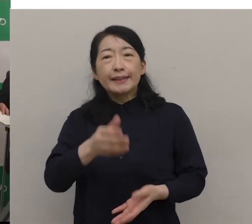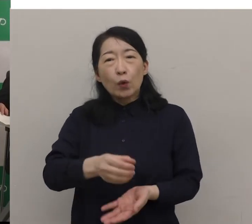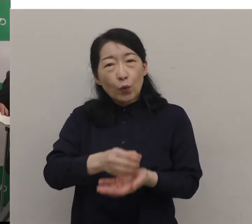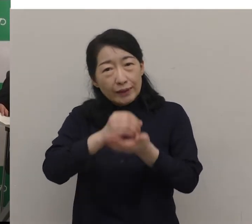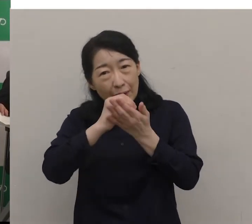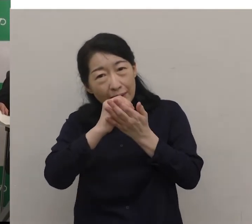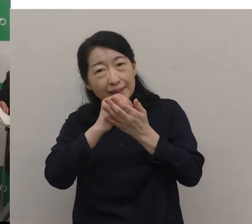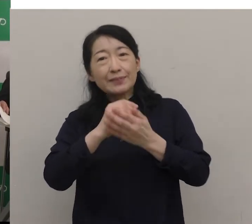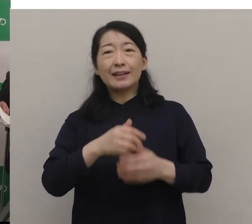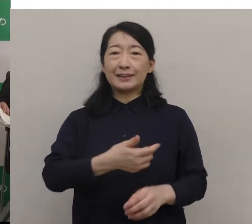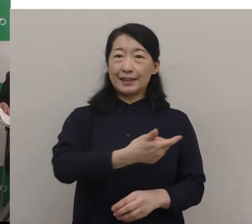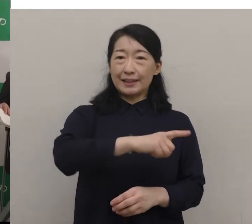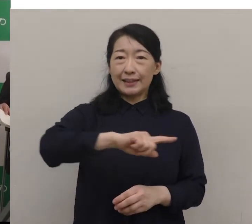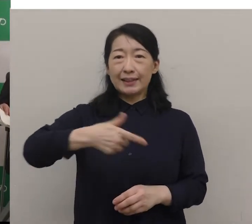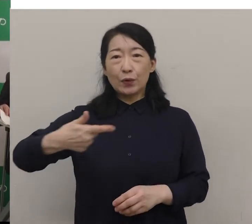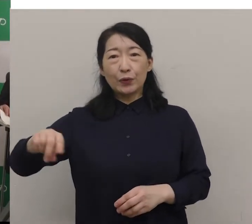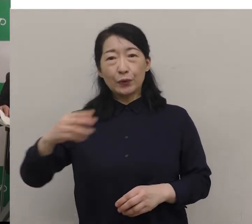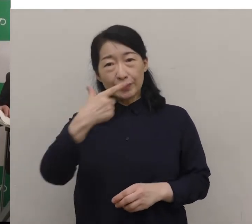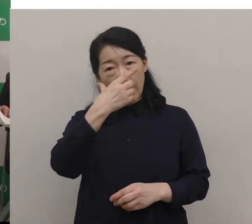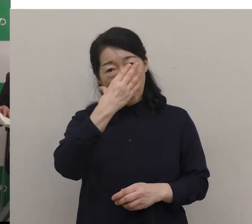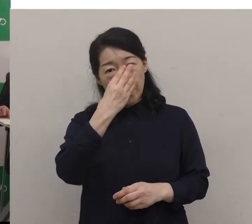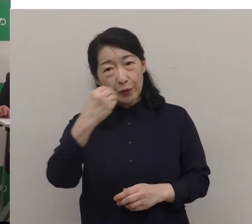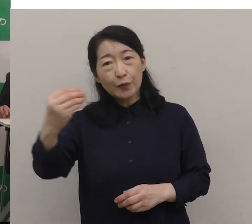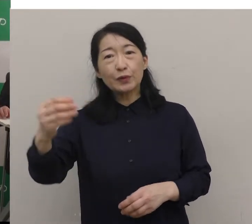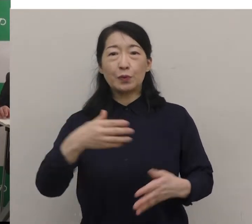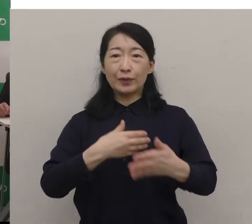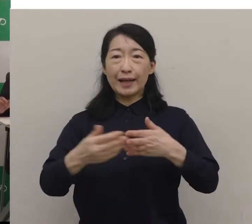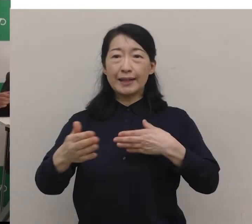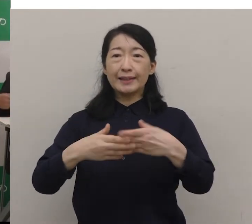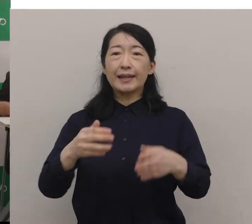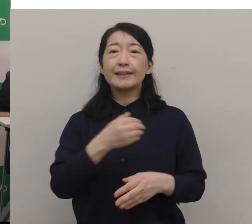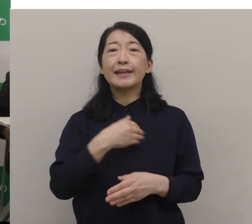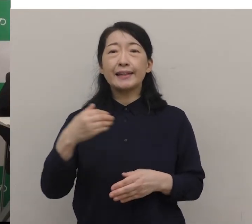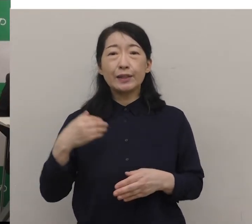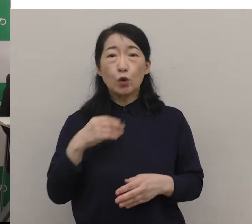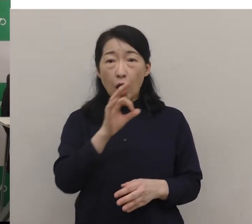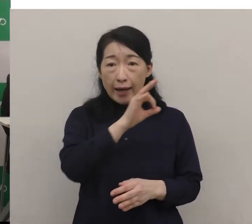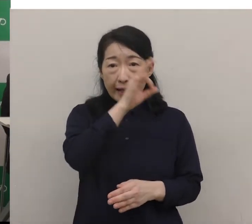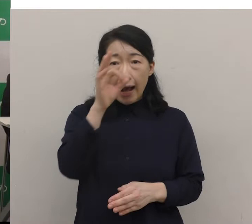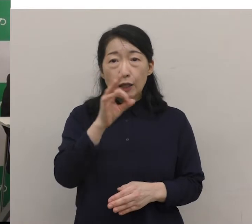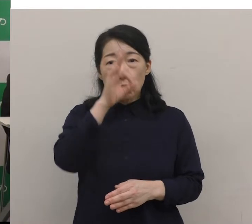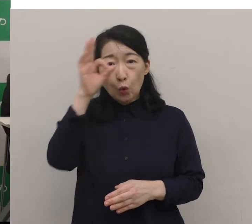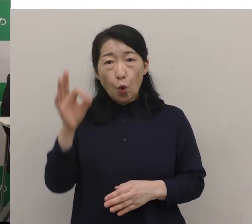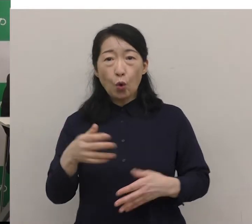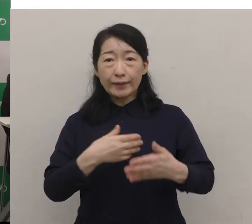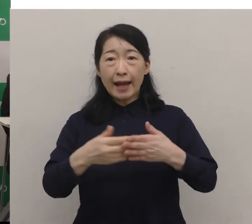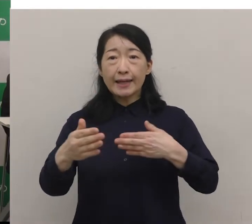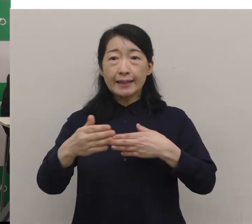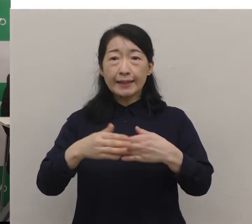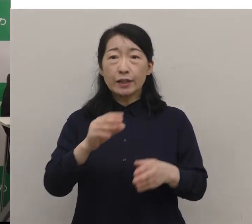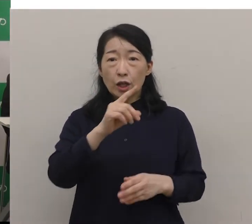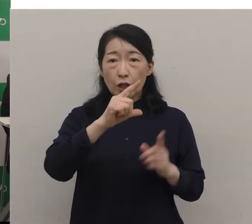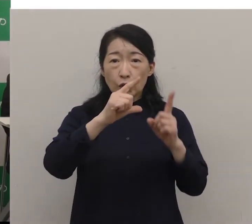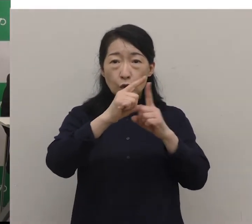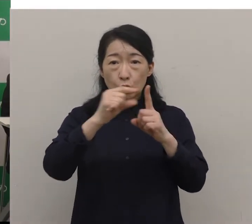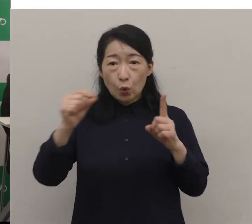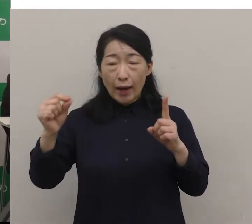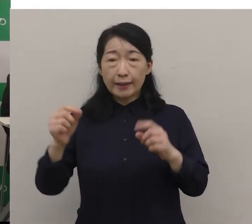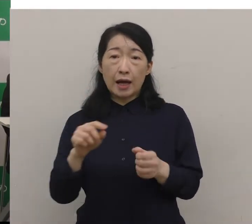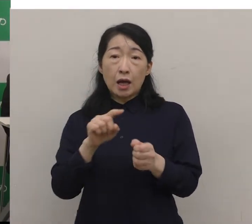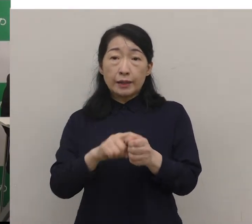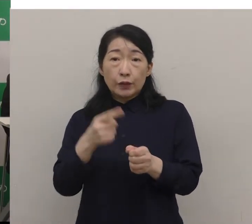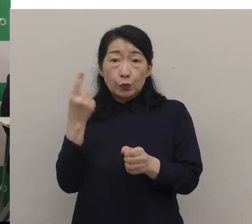力を体験できる体感できる観光体験ツアーが昨年度